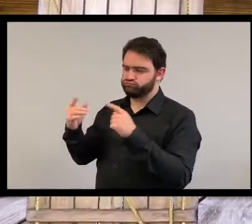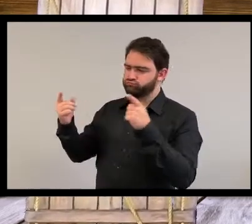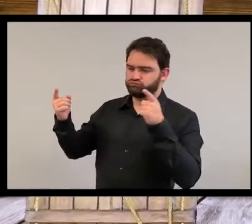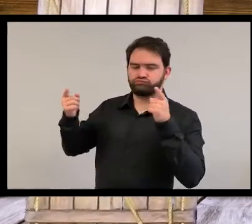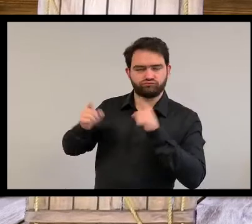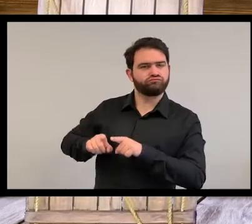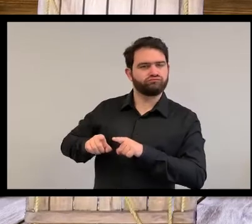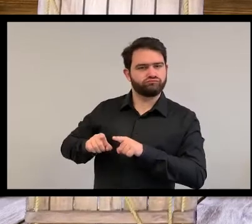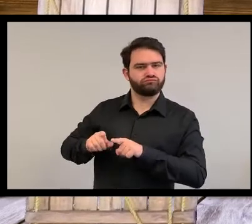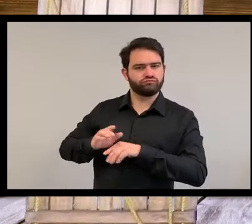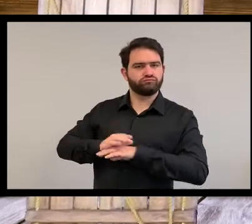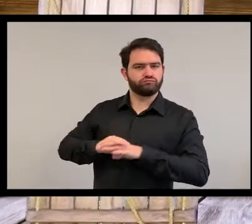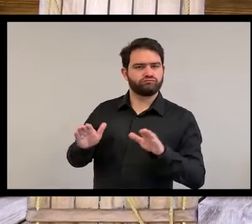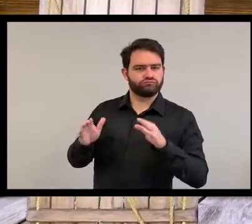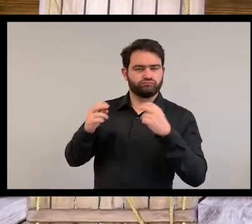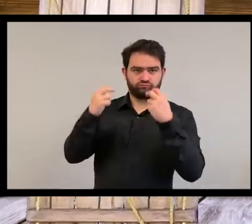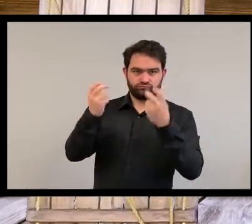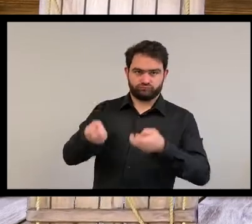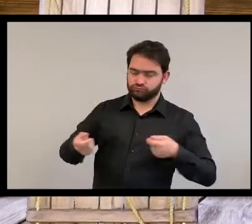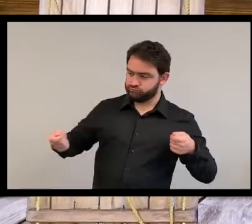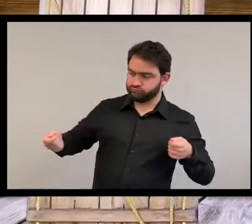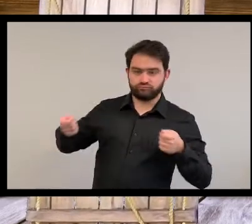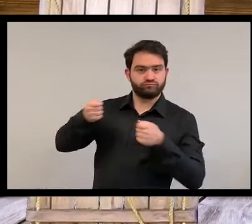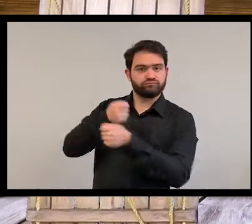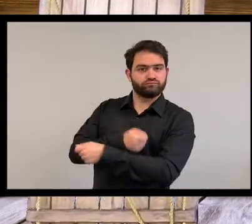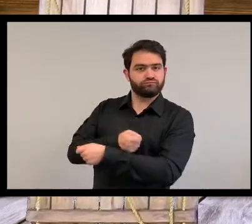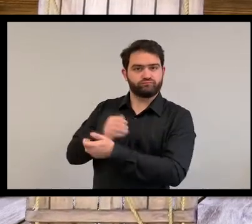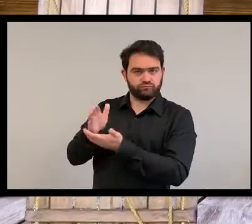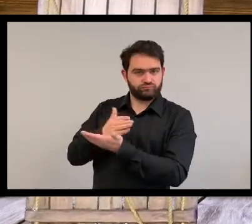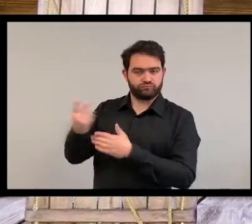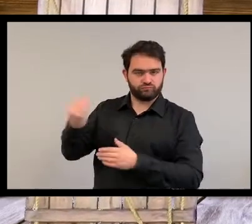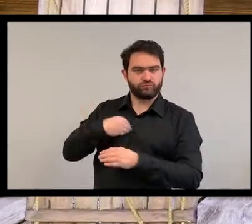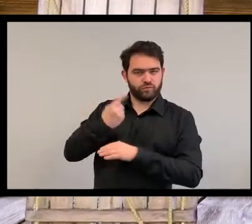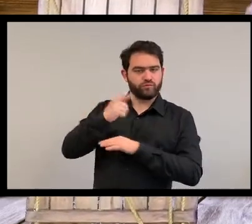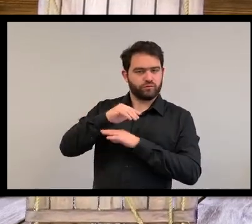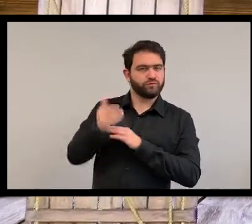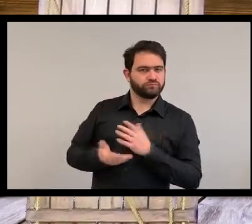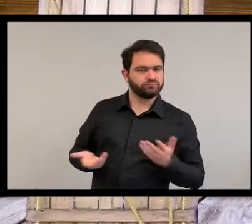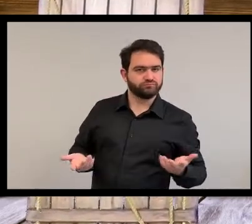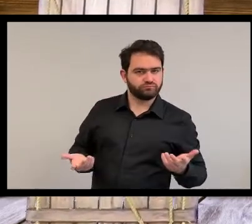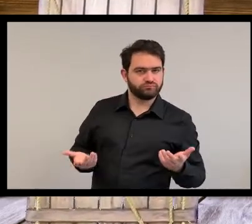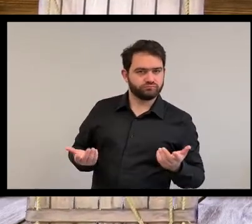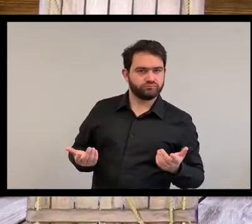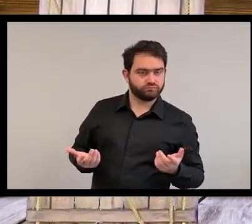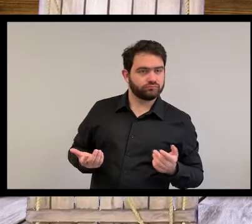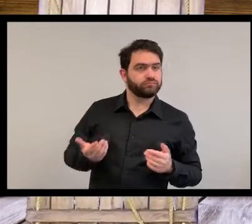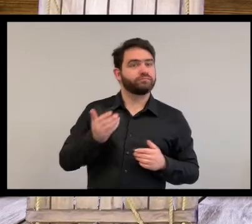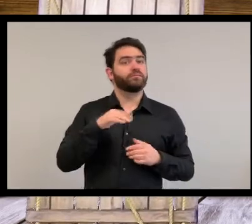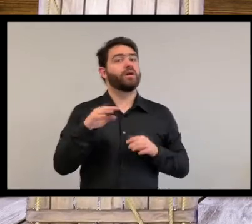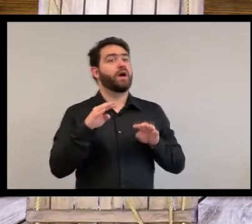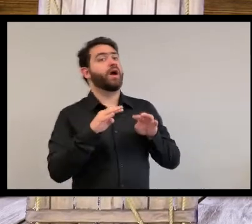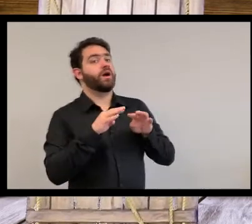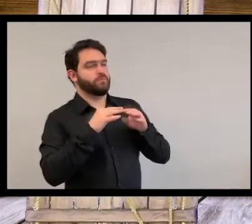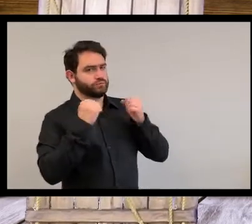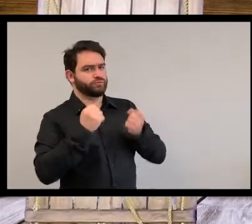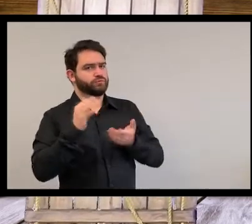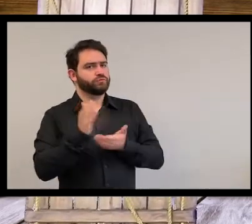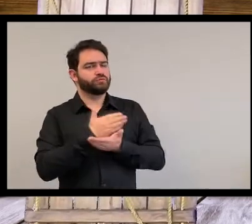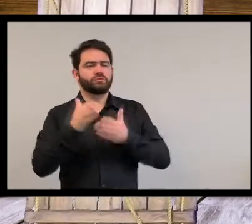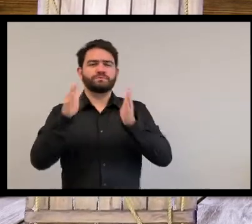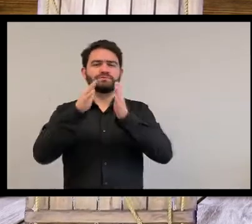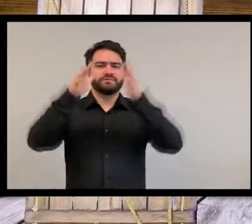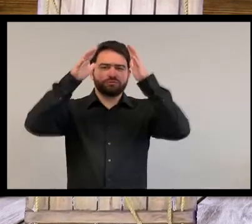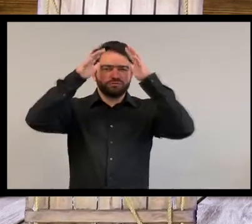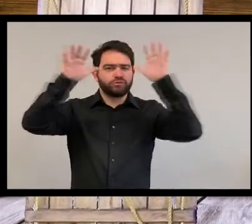oui, oui, dit mes agiles, ça me fait plaisir. Donc, elle dit, je suis d'accord. Et là, elle dit